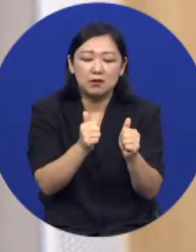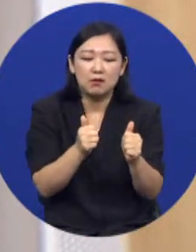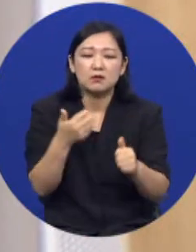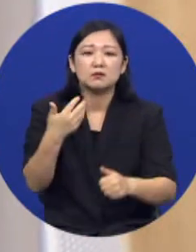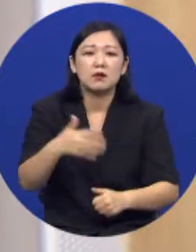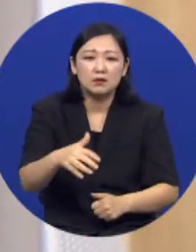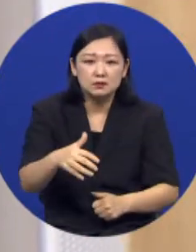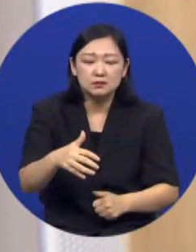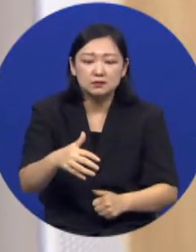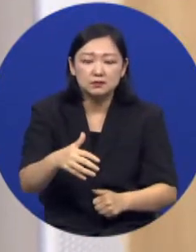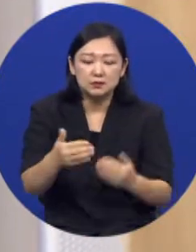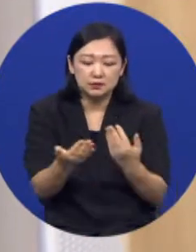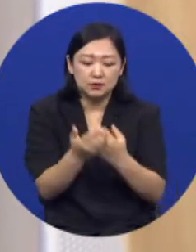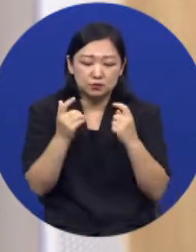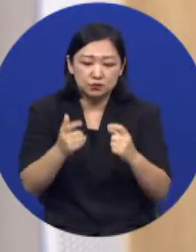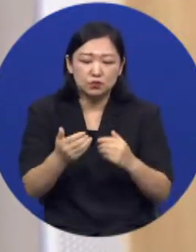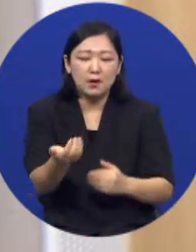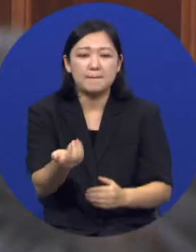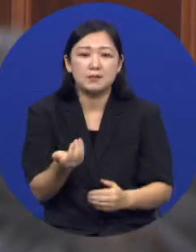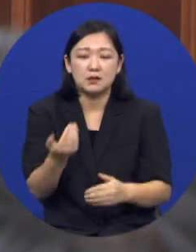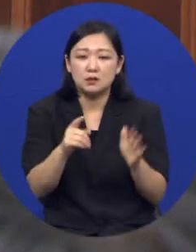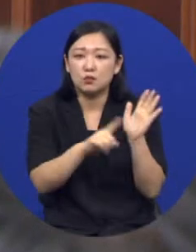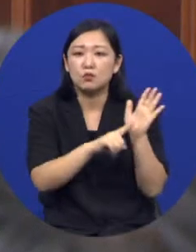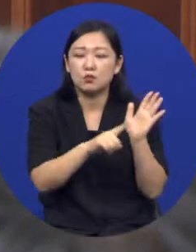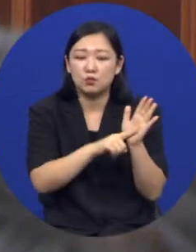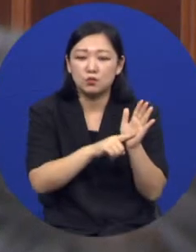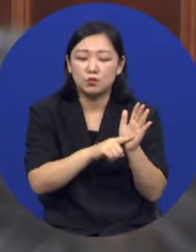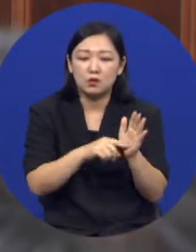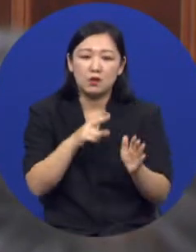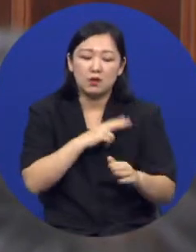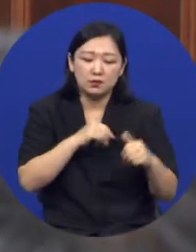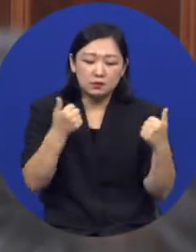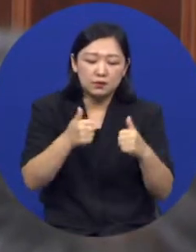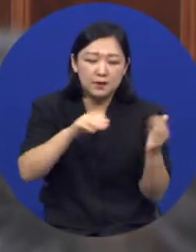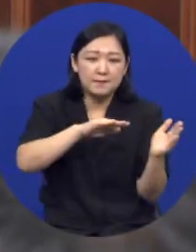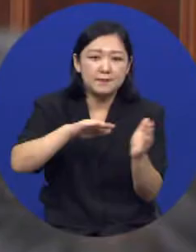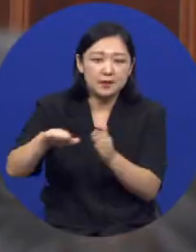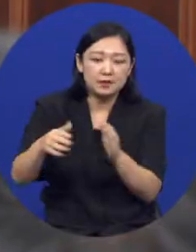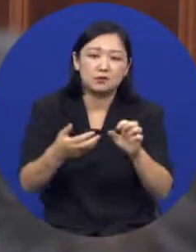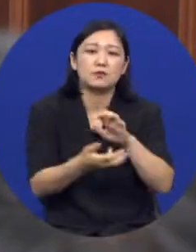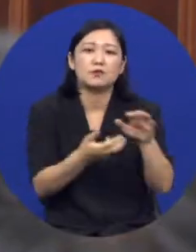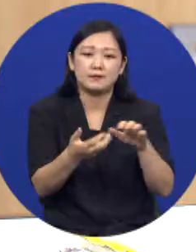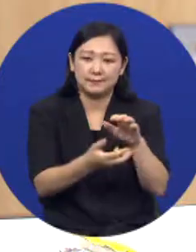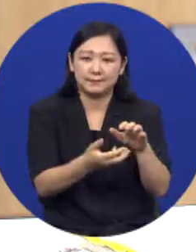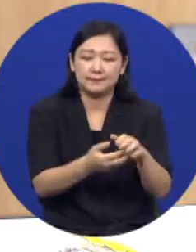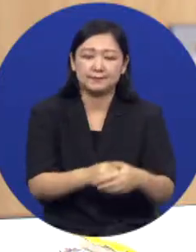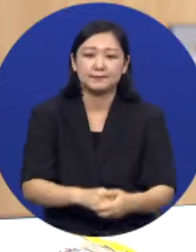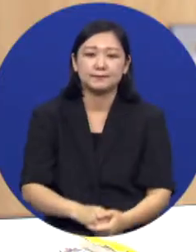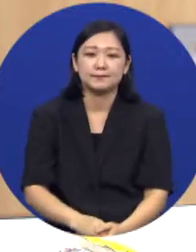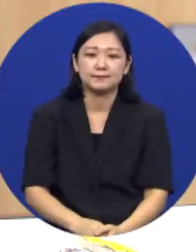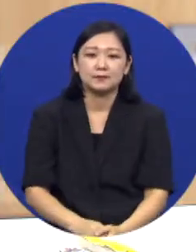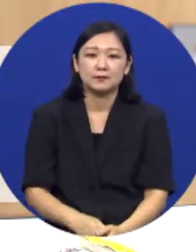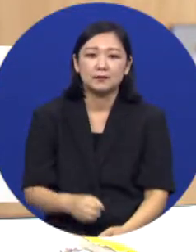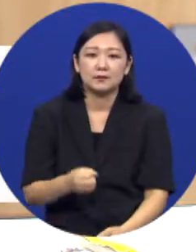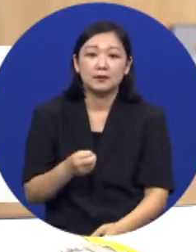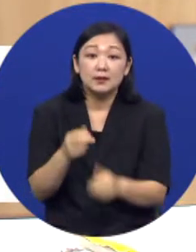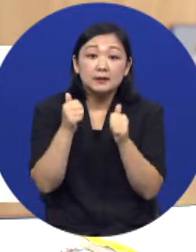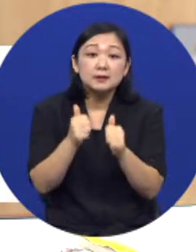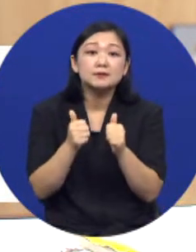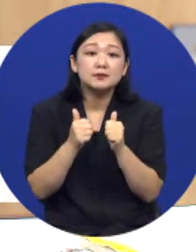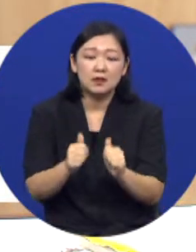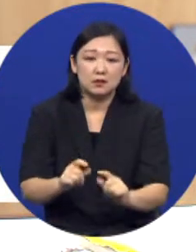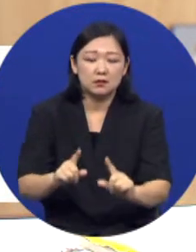않았는데 제주도가 미리 공고를 내면서 의회 패싱 논란이 벌어졌습니다. 심사를 하면